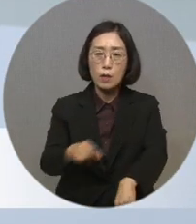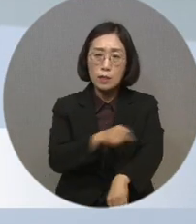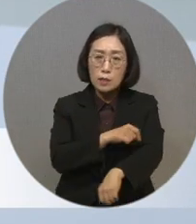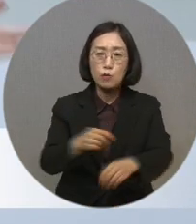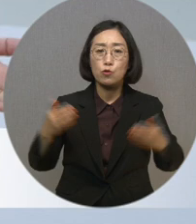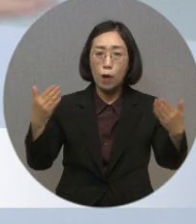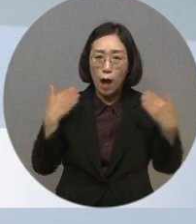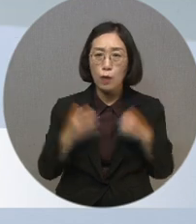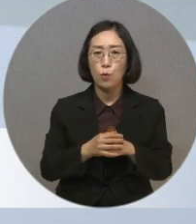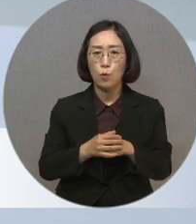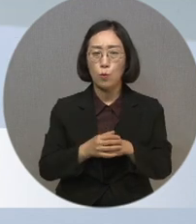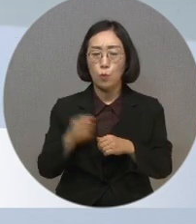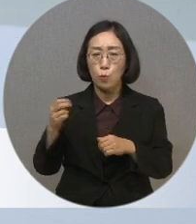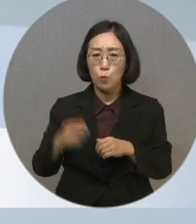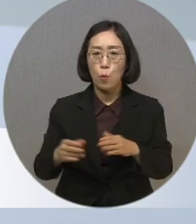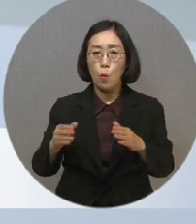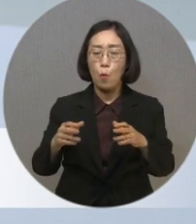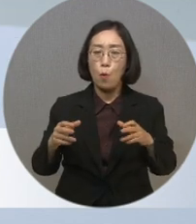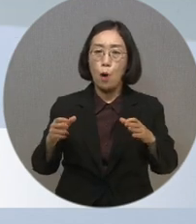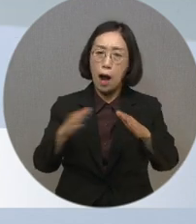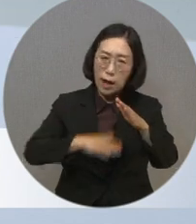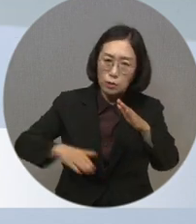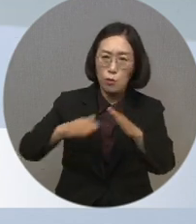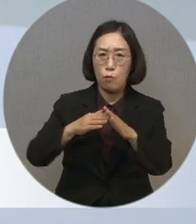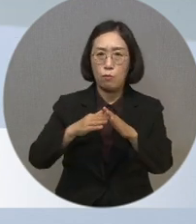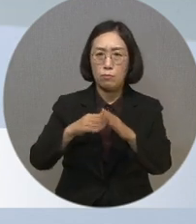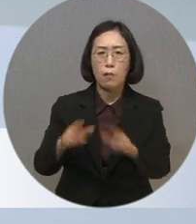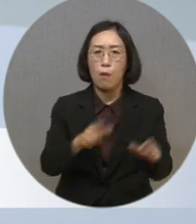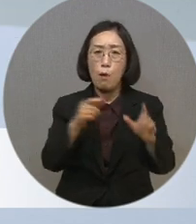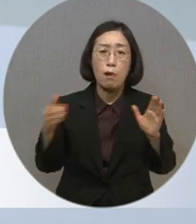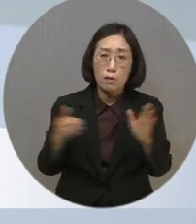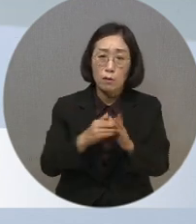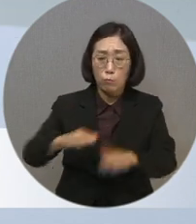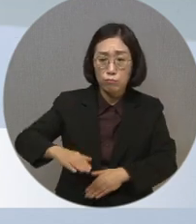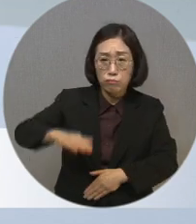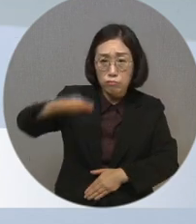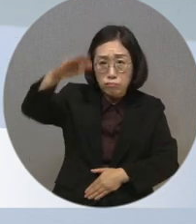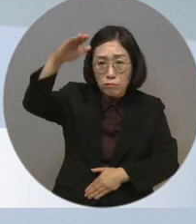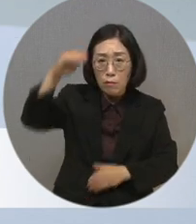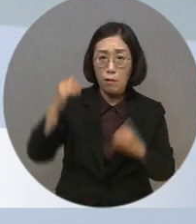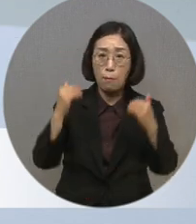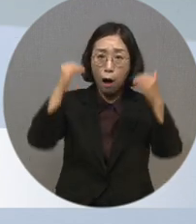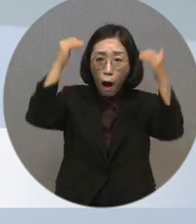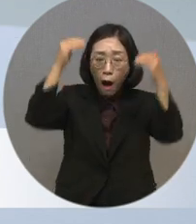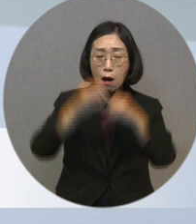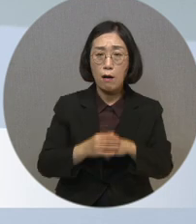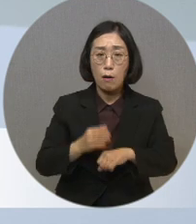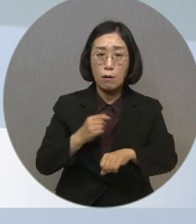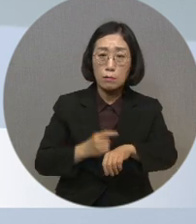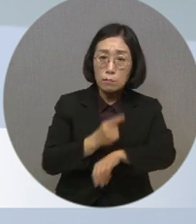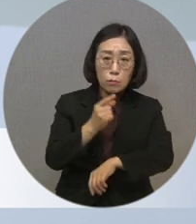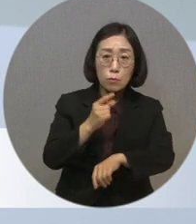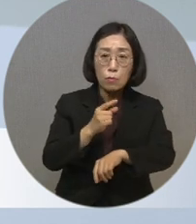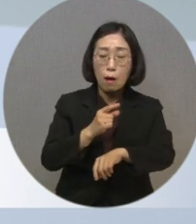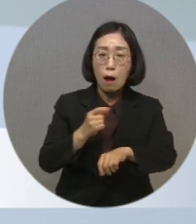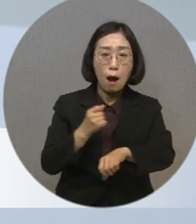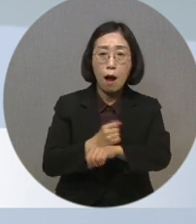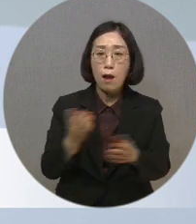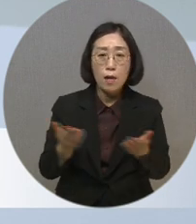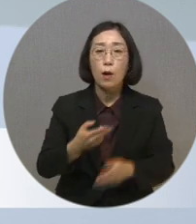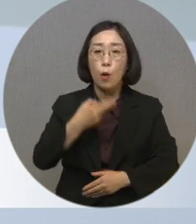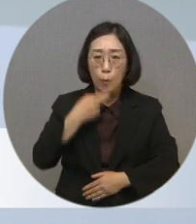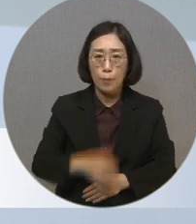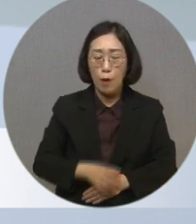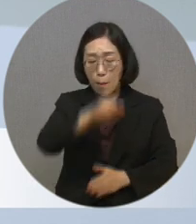특수학교나 일반 학교 장애인 가정을 다 지나고 난 다음에 그들이 할 수 있는 게 없어요. 그런데 장애인들에게 평생